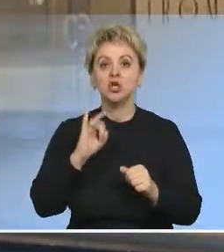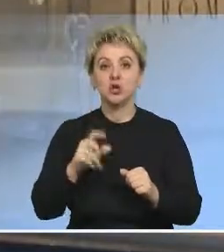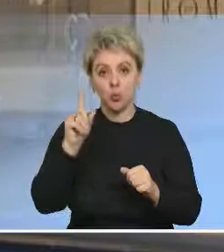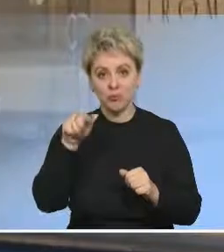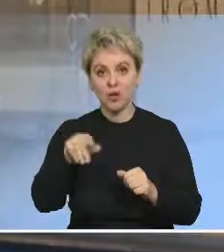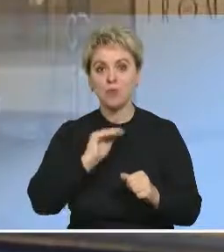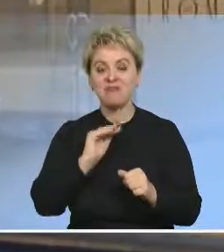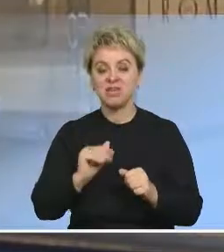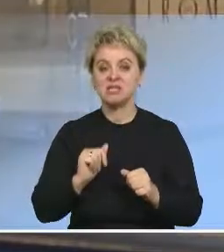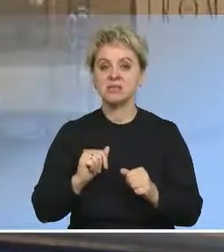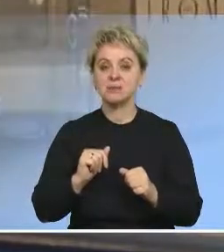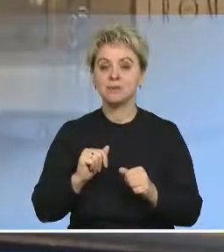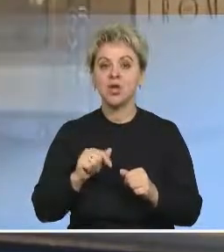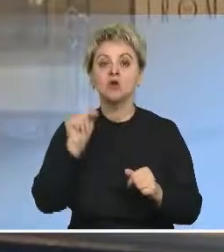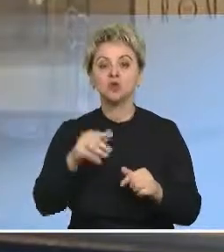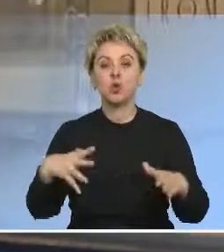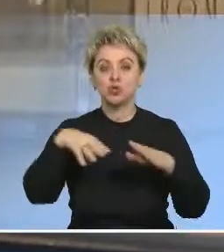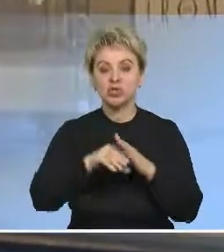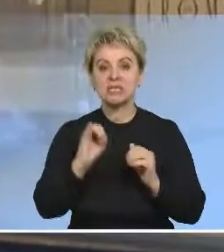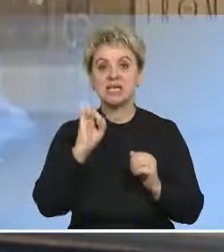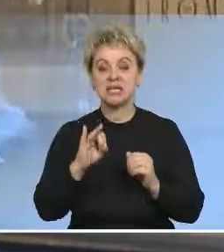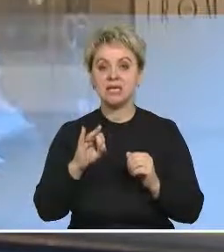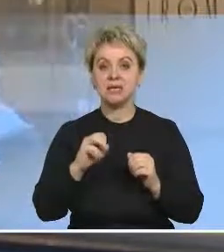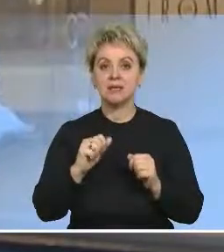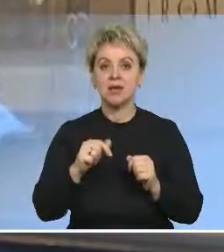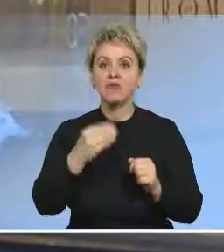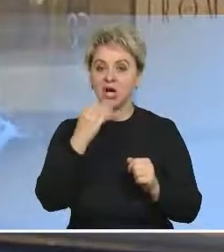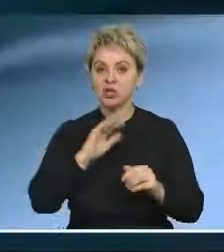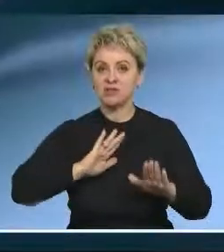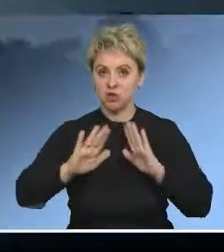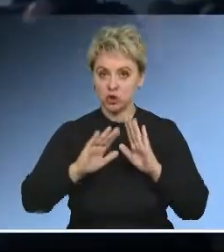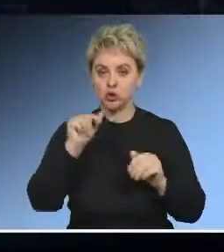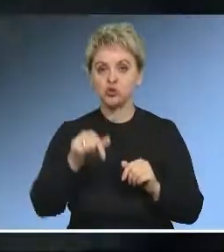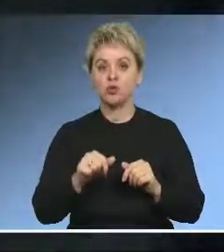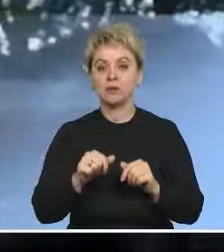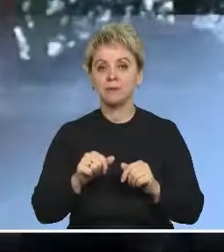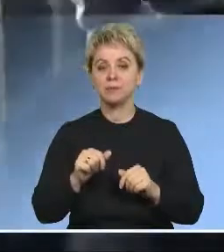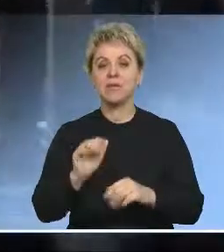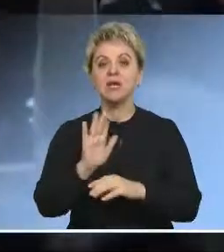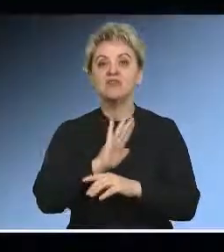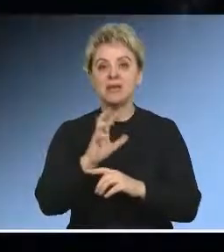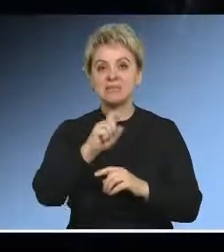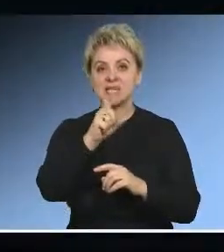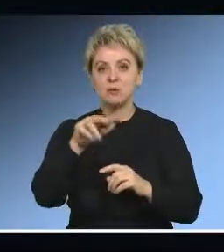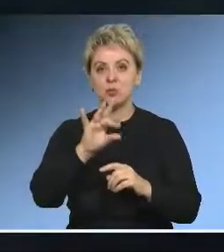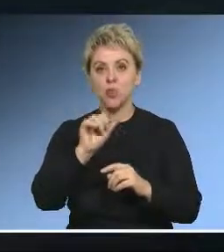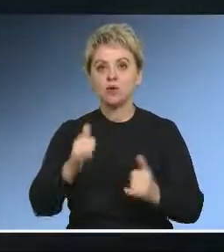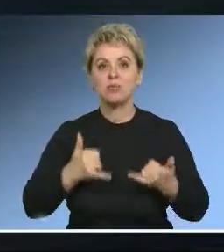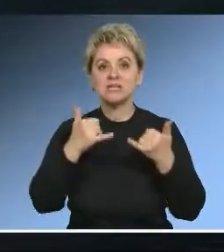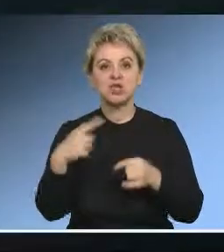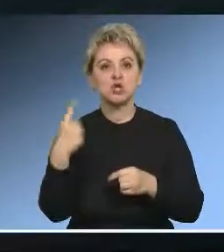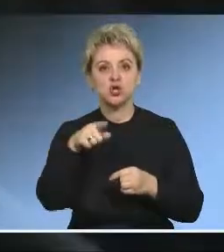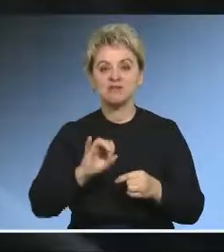умею в профессии, в том числе и в качестве режиссера. Фильм «Собибор»